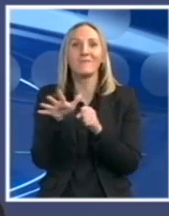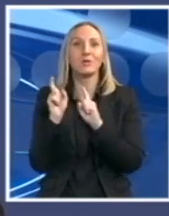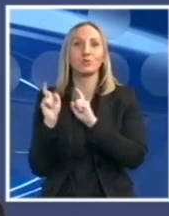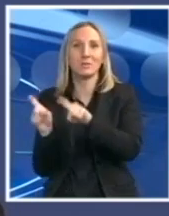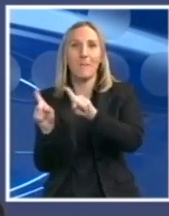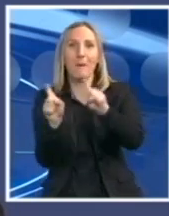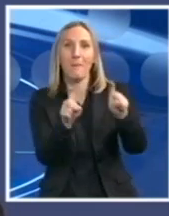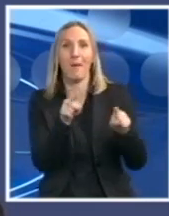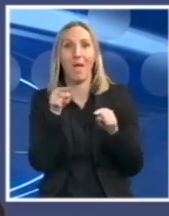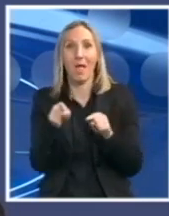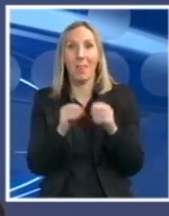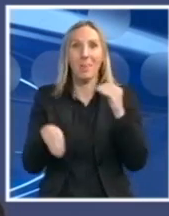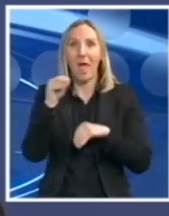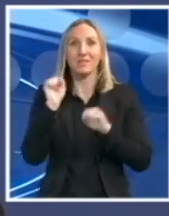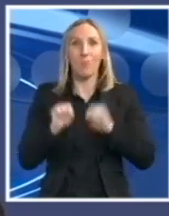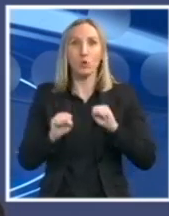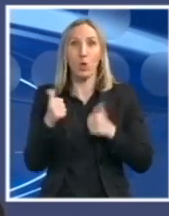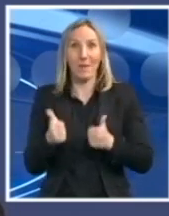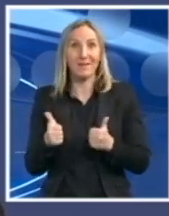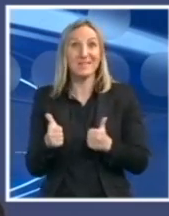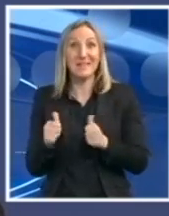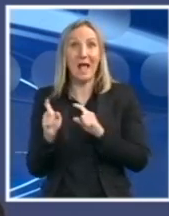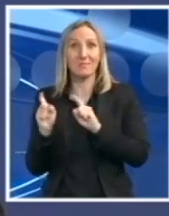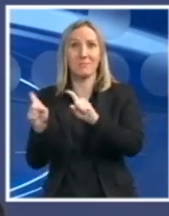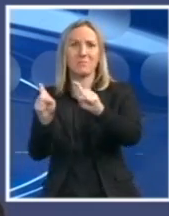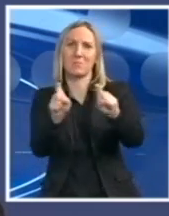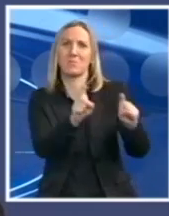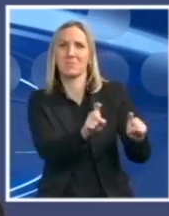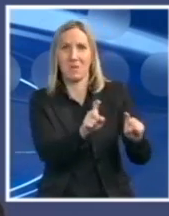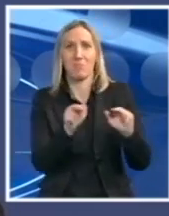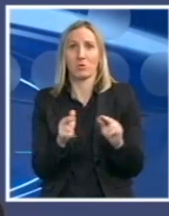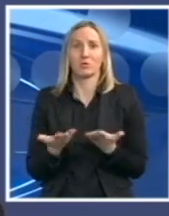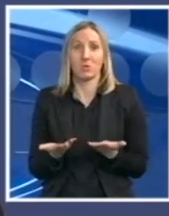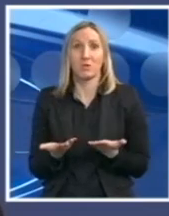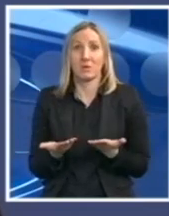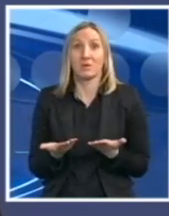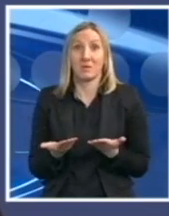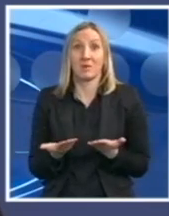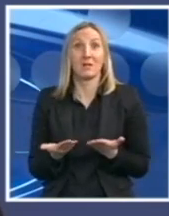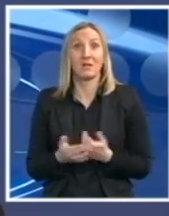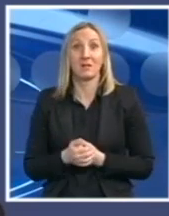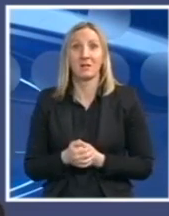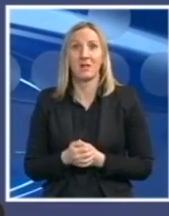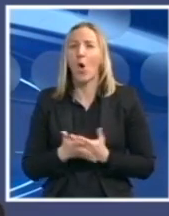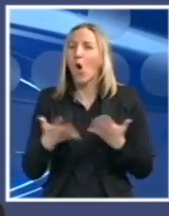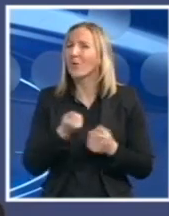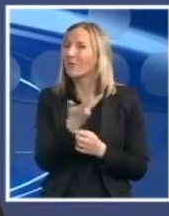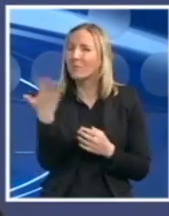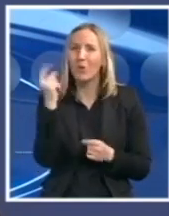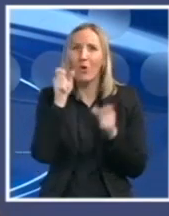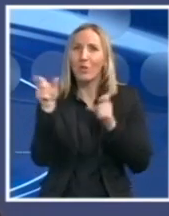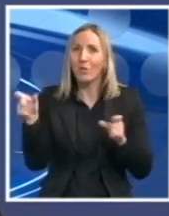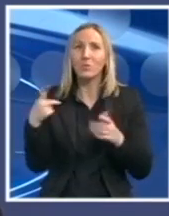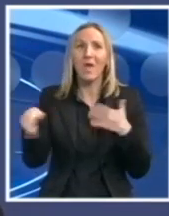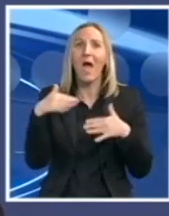virus najagilniji, najsposobniji da se prenese. Kroz ogroman broj ljudi, ogroman broj